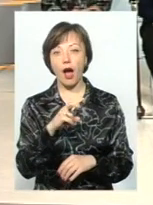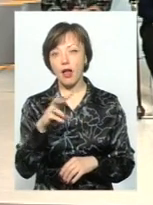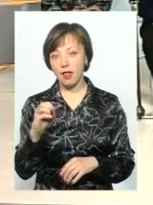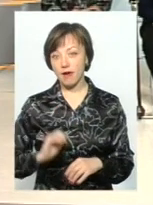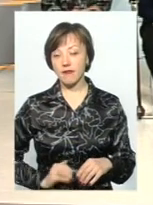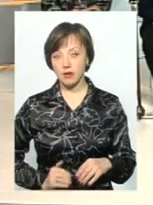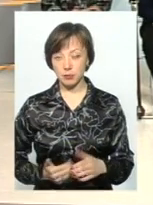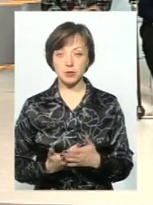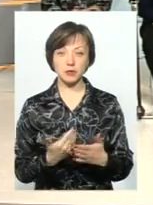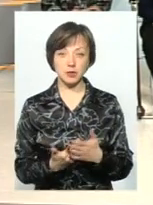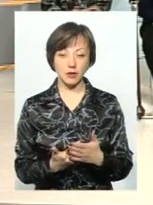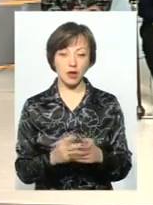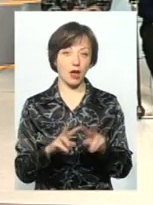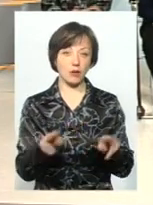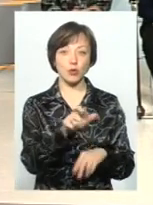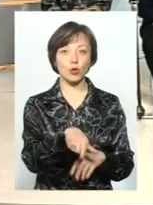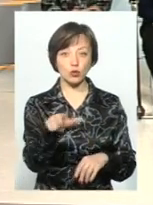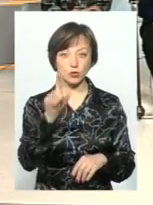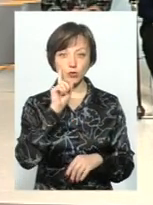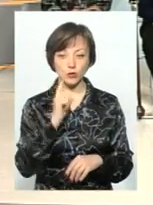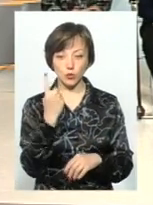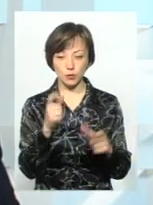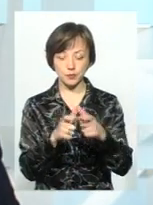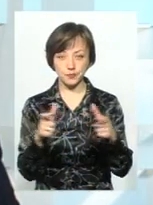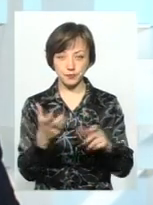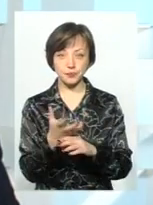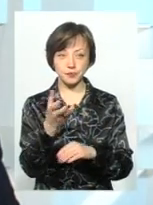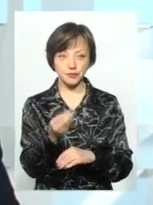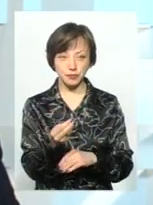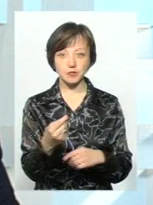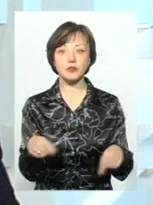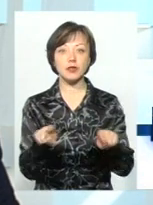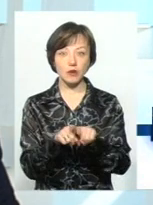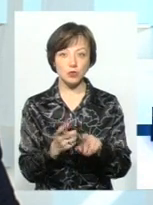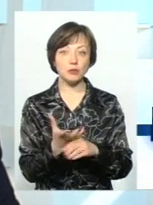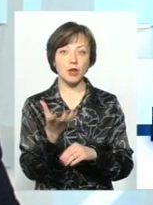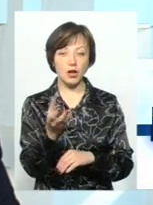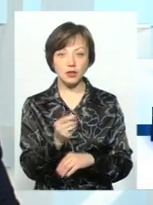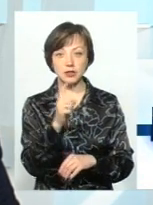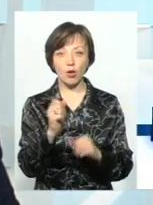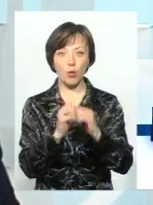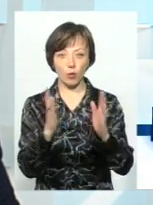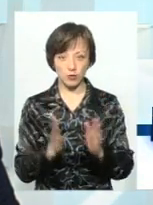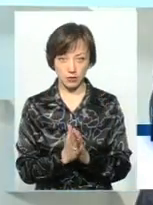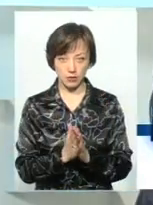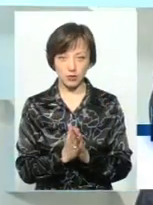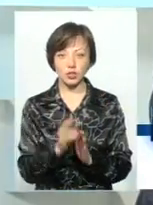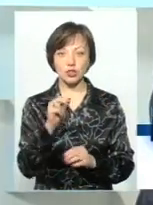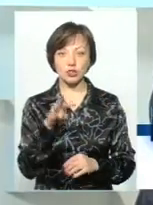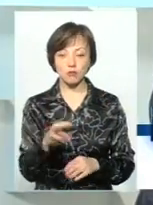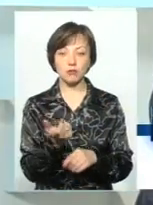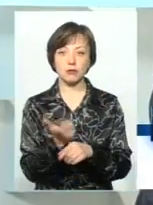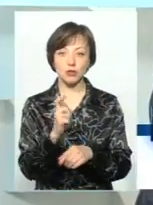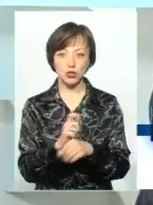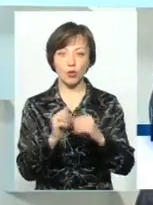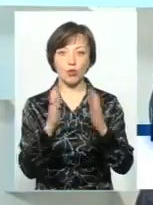юрособи, як власне фізичні, які поки що по одному рахунку сплачують, вони все одно сплачують за обсяг. Так, чим більший обсяг, тим